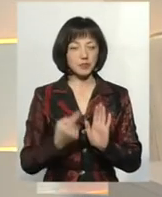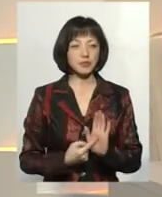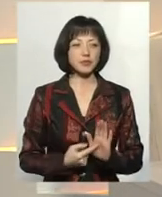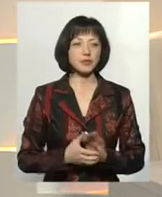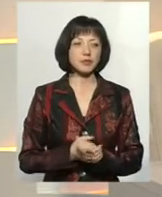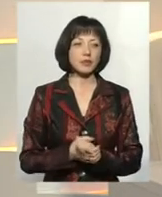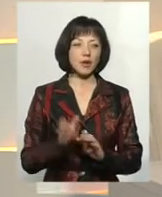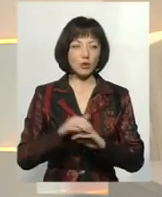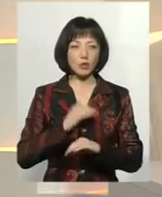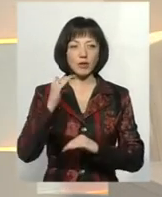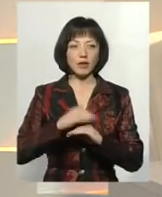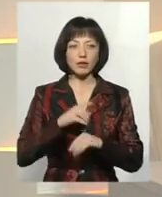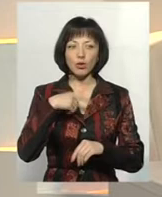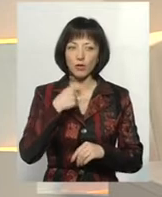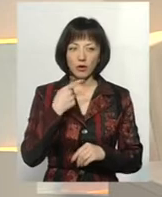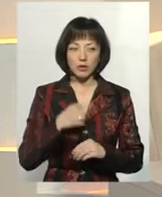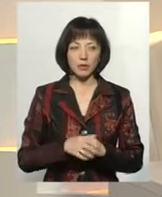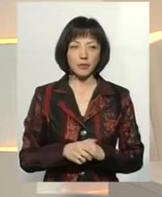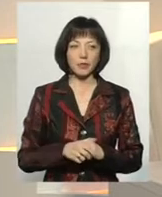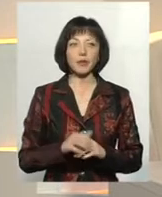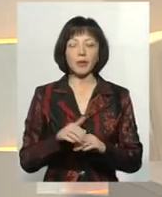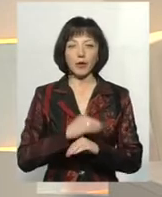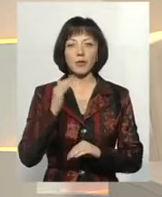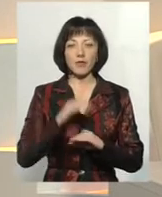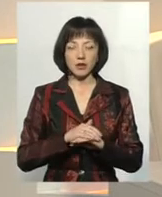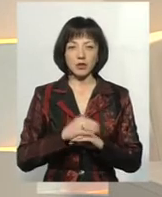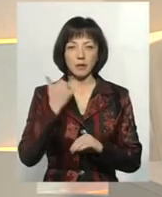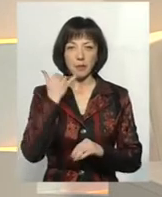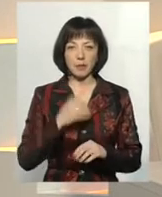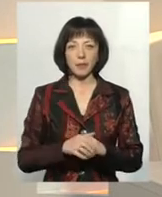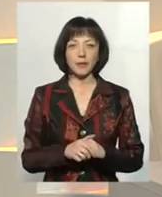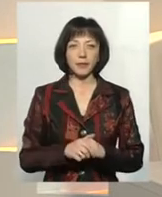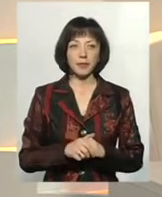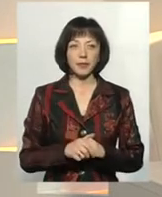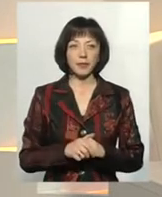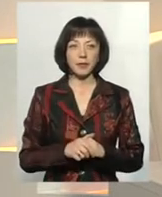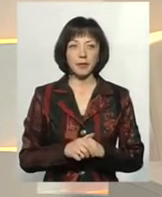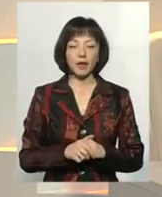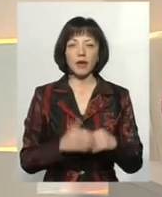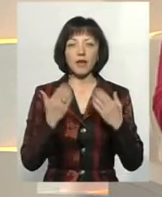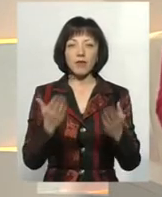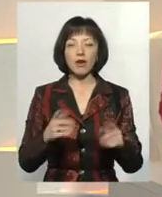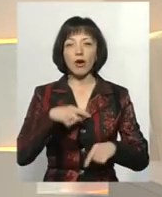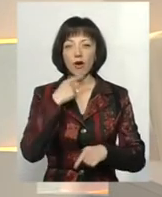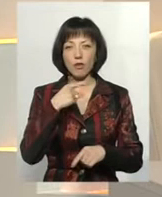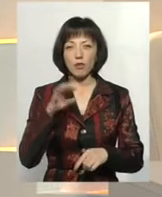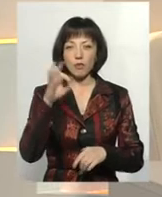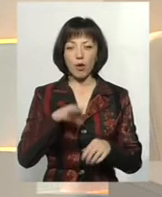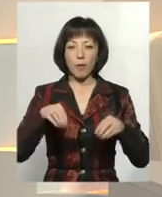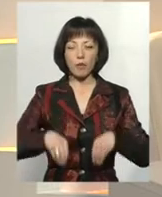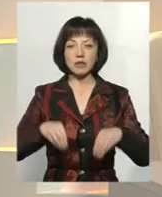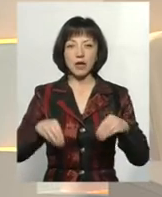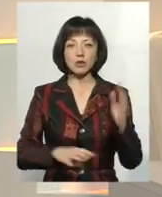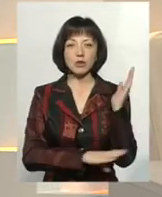Будь ласка, добрий вечір, говоріть. Алло, добрий вечір. Добрий вечір. Ви от говорите про посадку дерев.